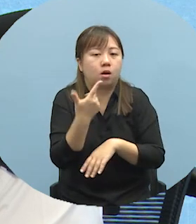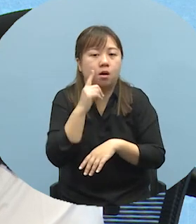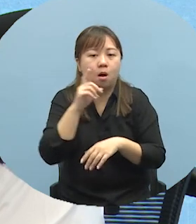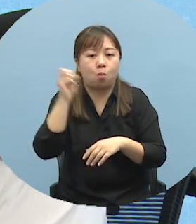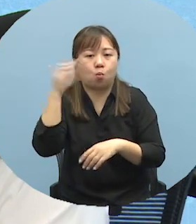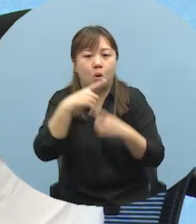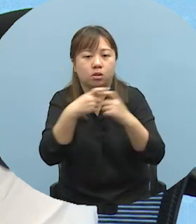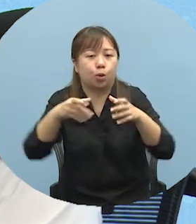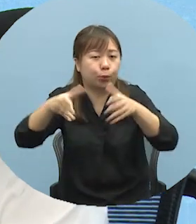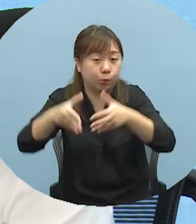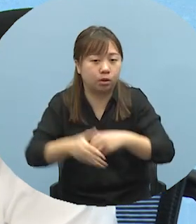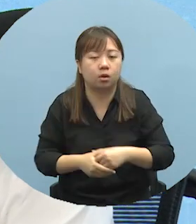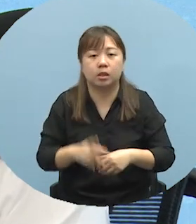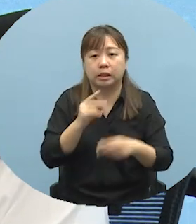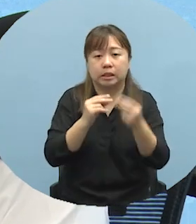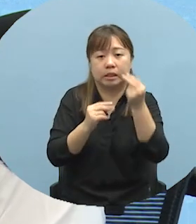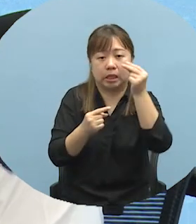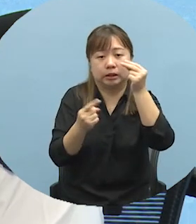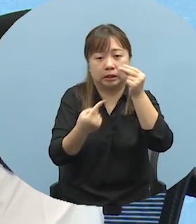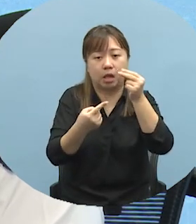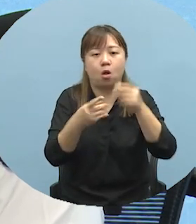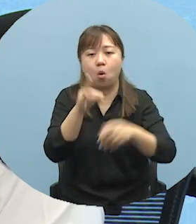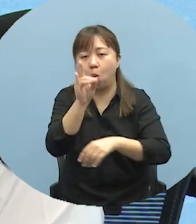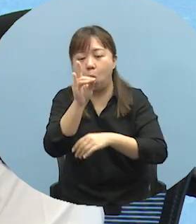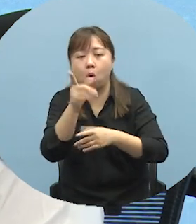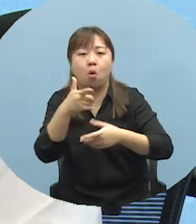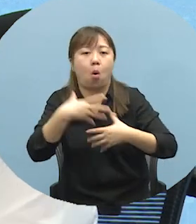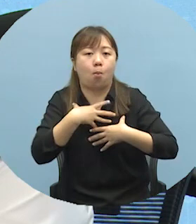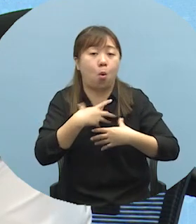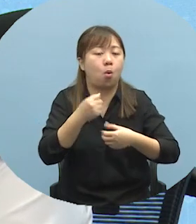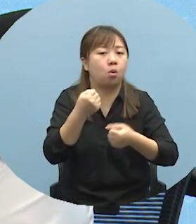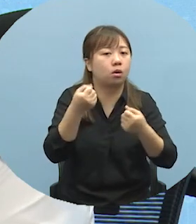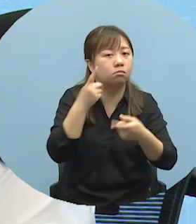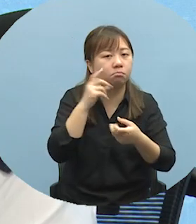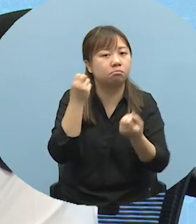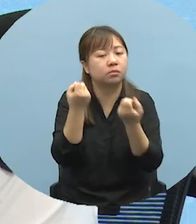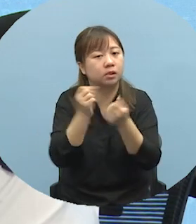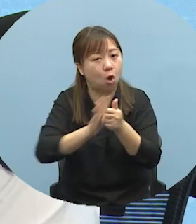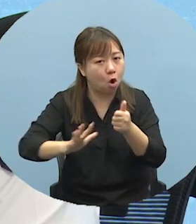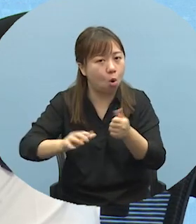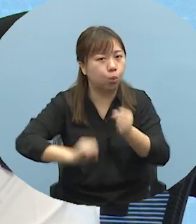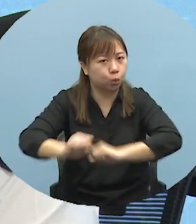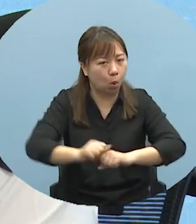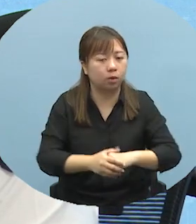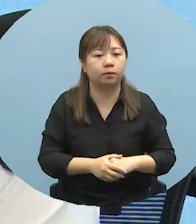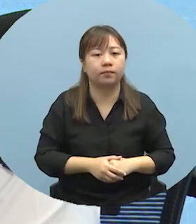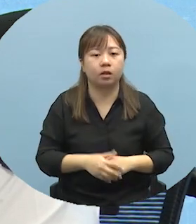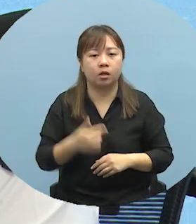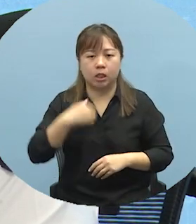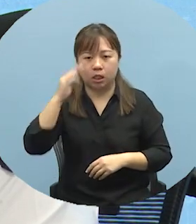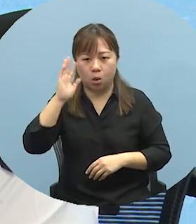團，同埋咧7.1嘅孤狼式恐怖襲擊等等。警方咧會繼續以情報主